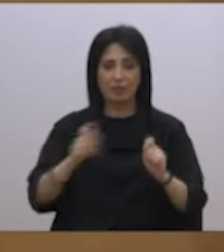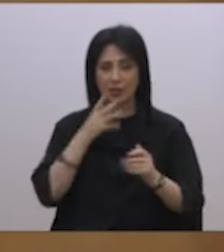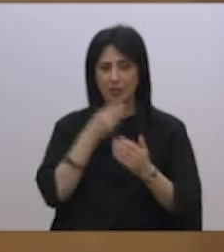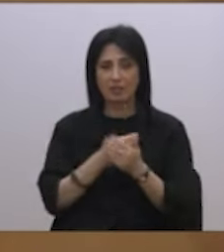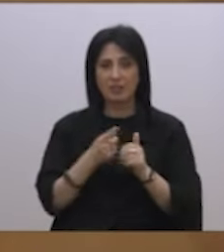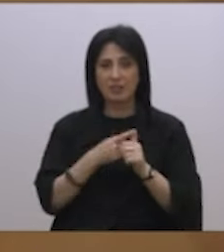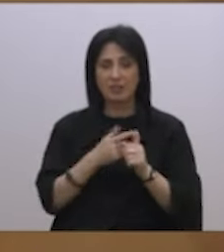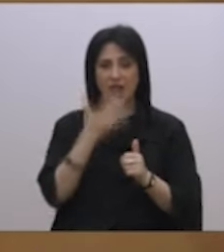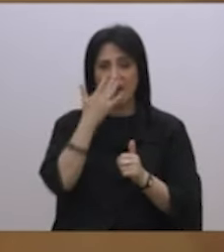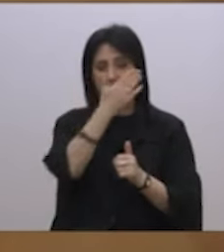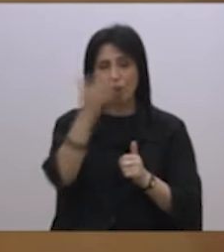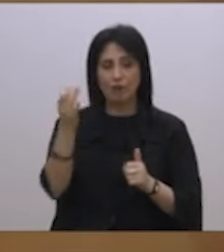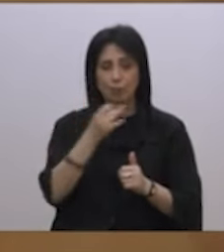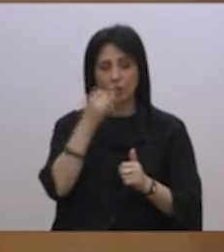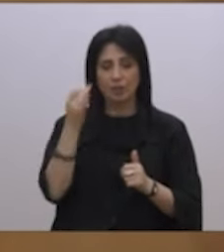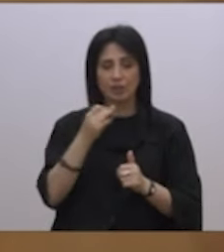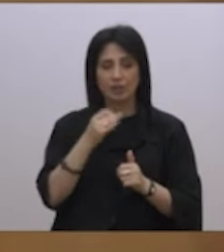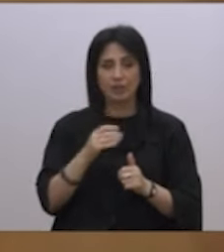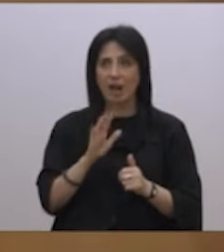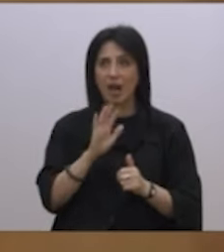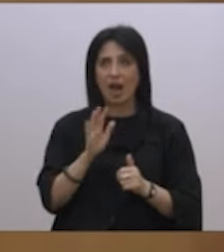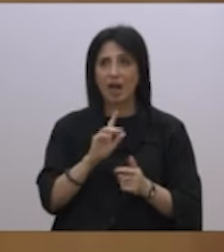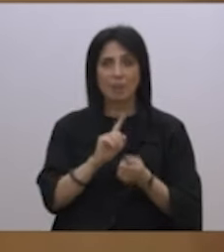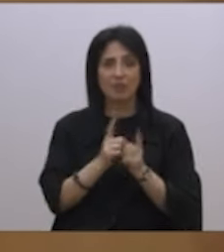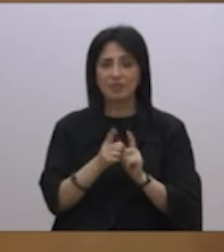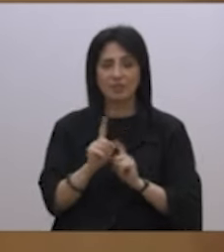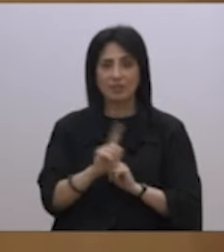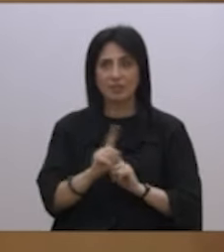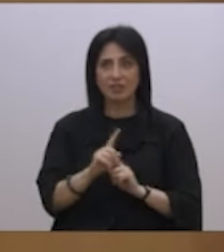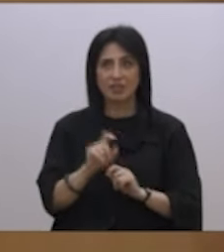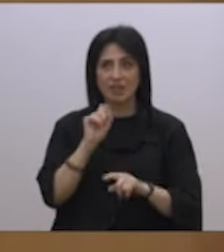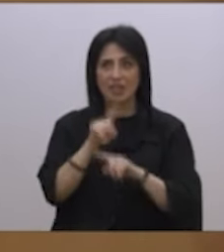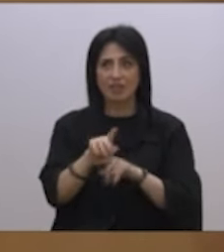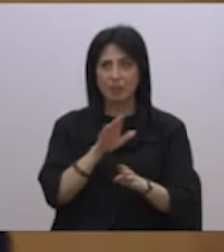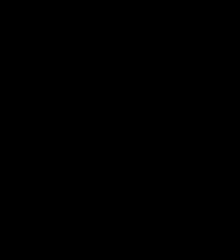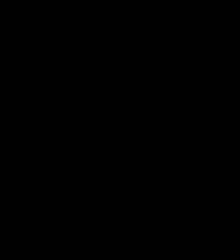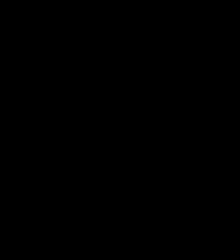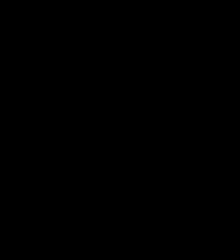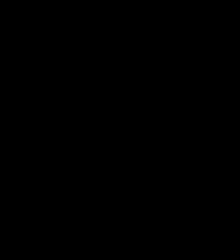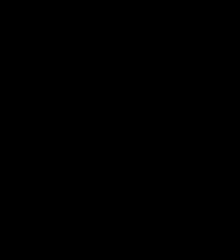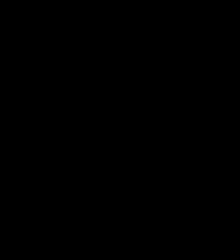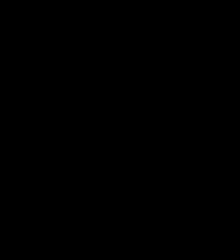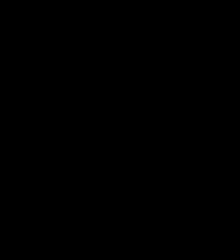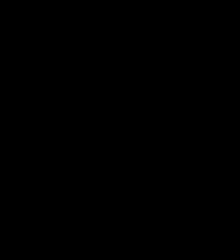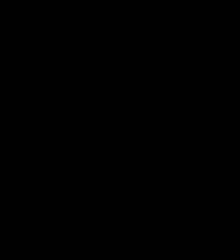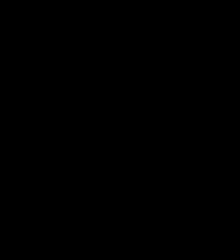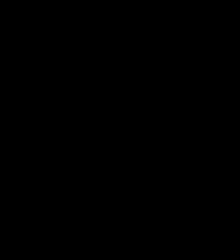სახელს და ეროვნულ ინტერესებს არანაცვლებთ არაფერს. ეს დავალება შესრულდება. დიდი მადლობა.